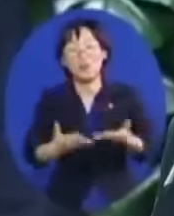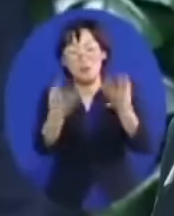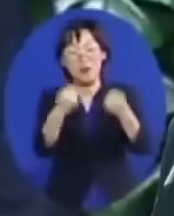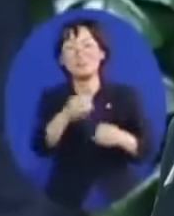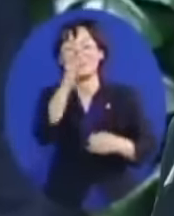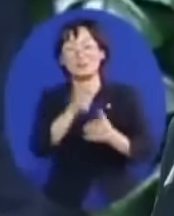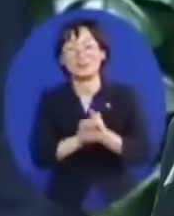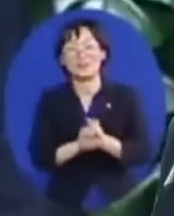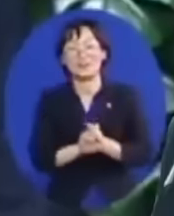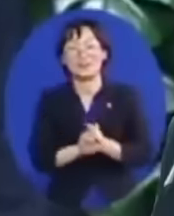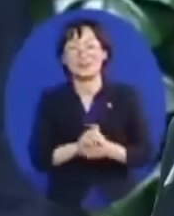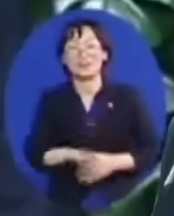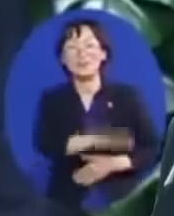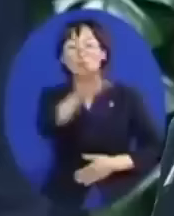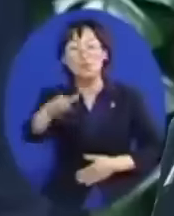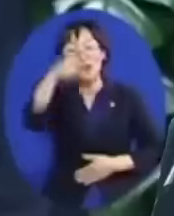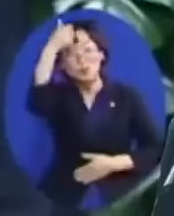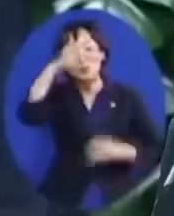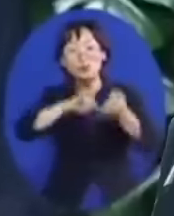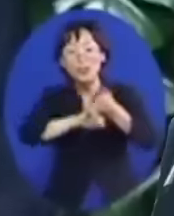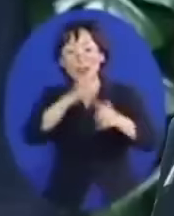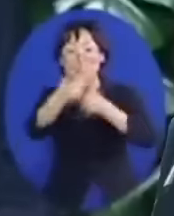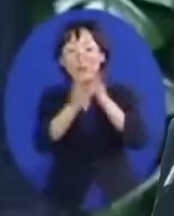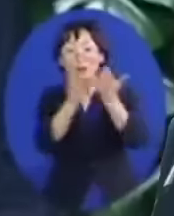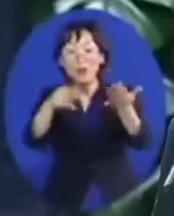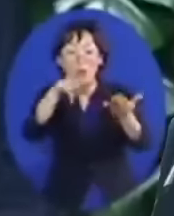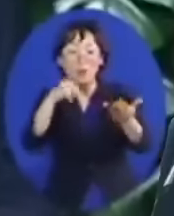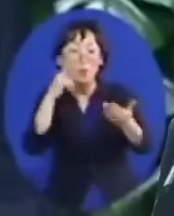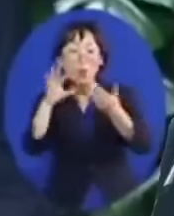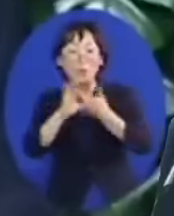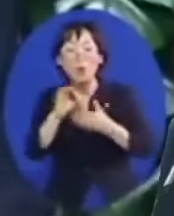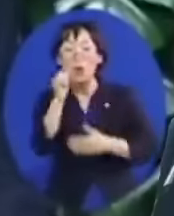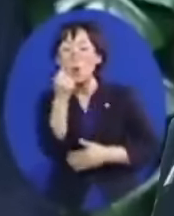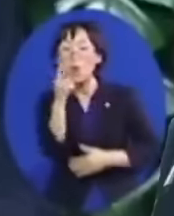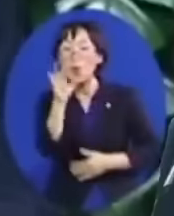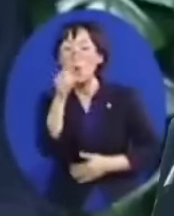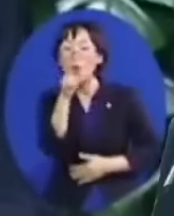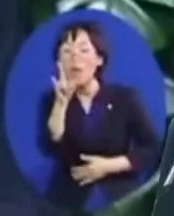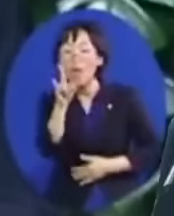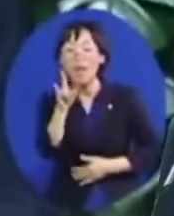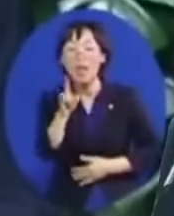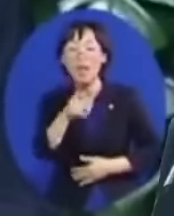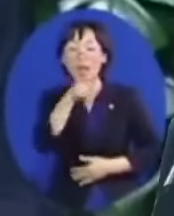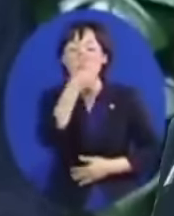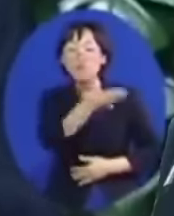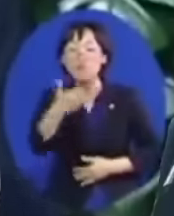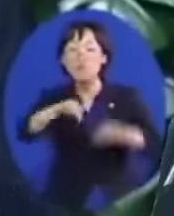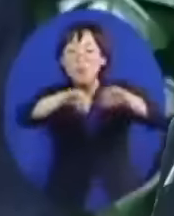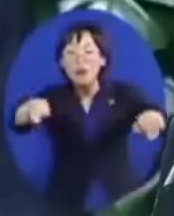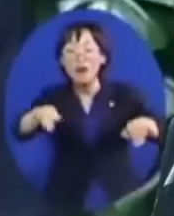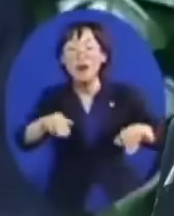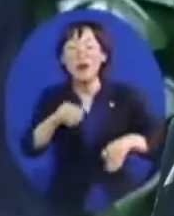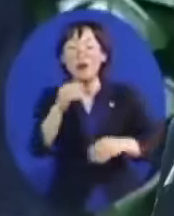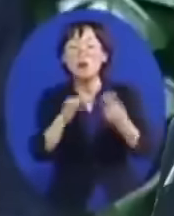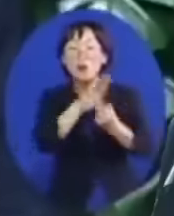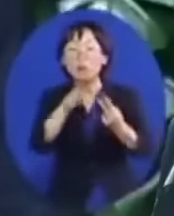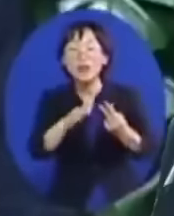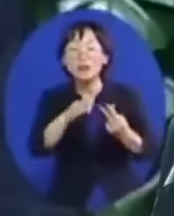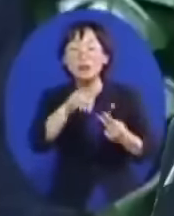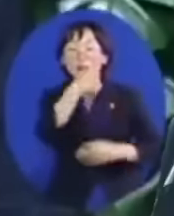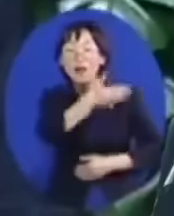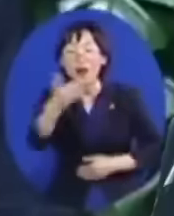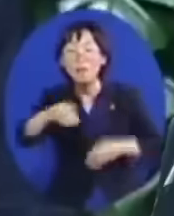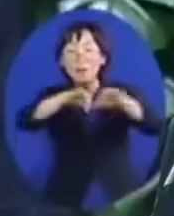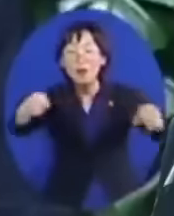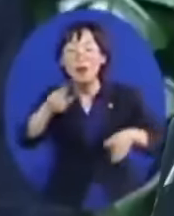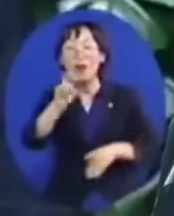많습니다. 우리가 구약 성경에 보면 하나님의 홍해수를 가르고 요단강을 가르고 뭐 만나가 내려오고